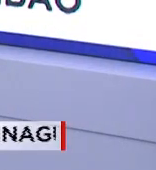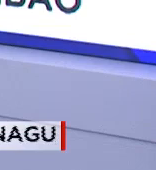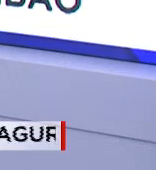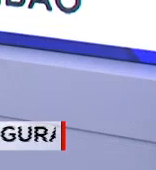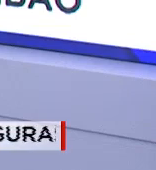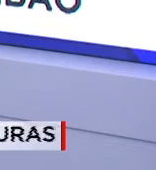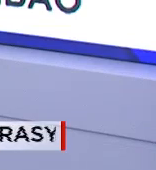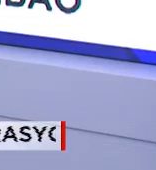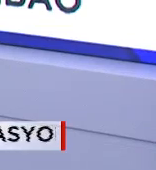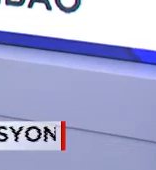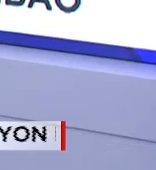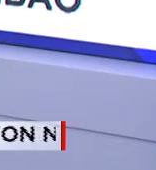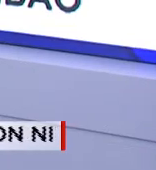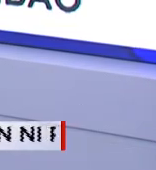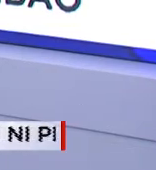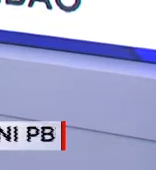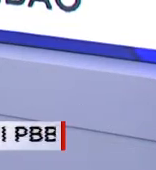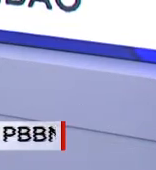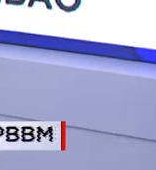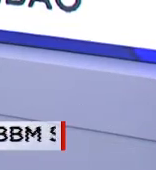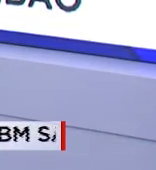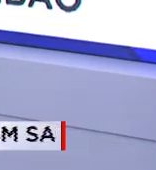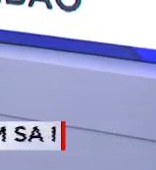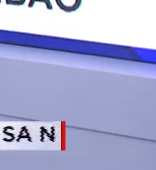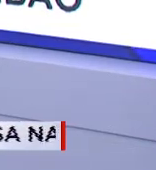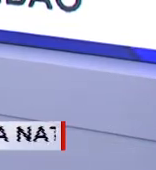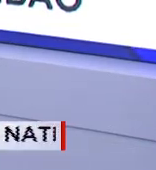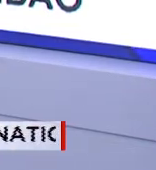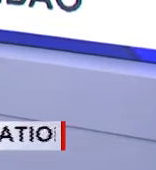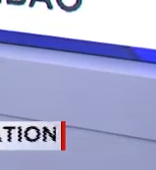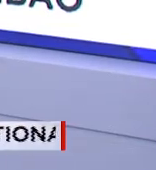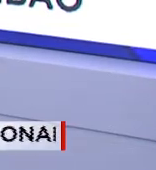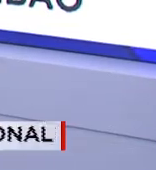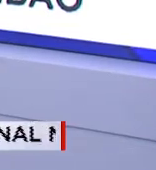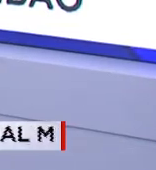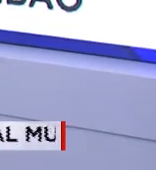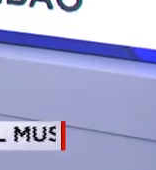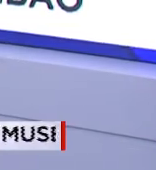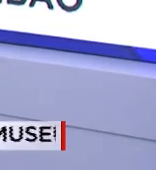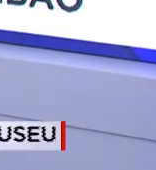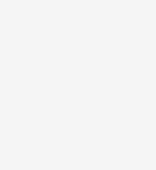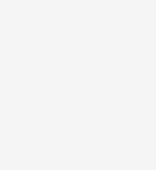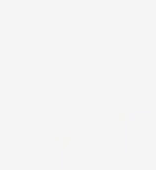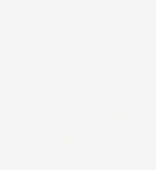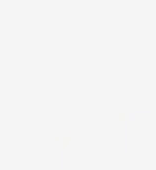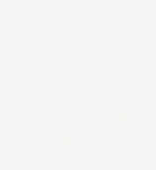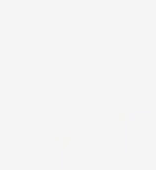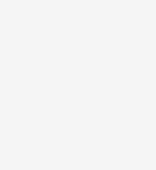champions na sina Renz Abando, Richie Rivero, James Spencer at Carl Tamayo.